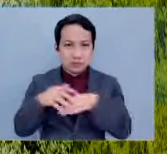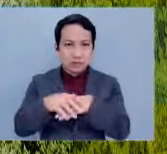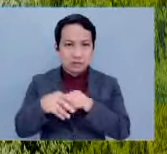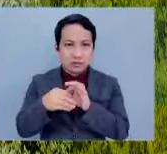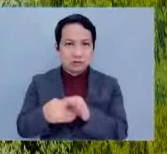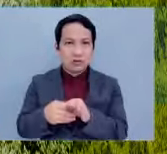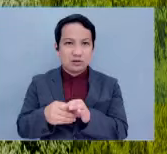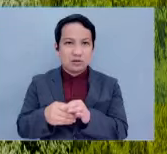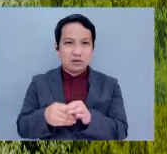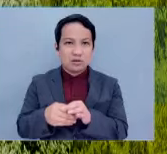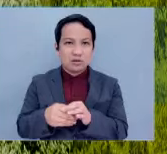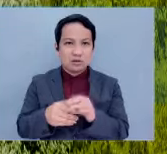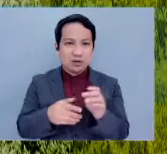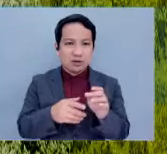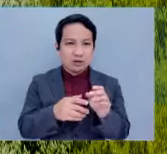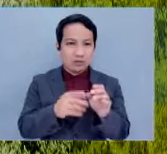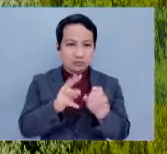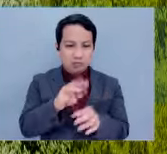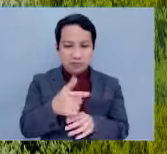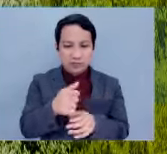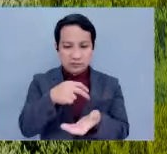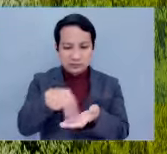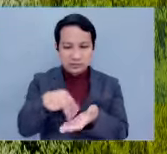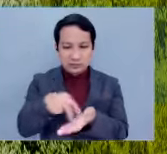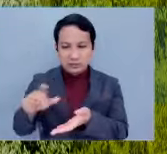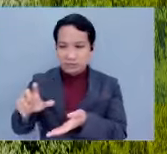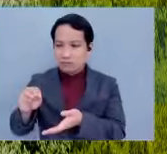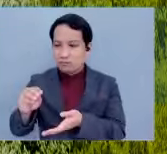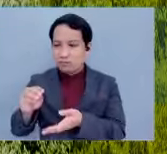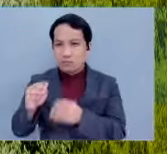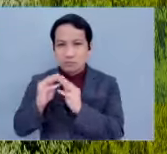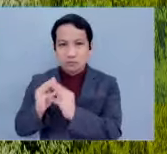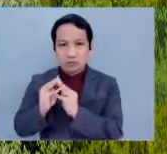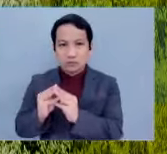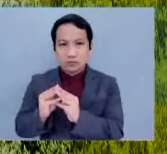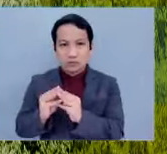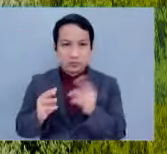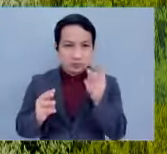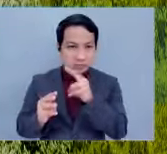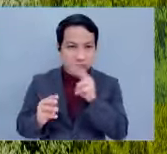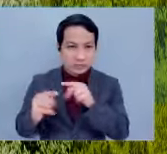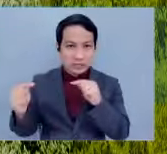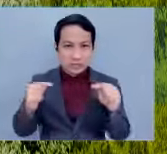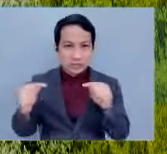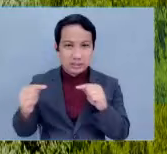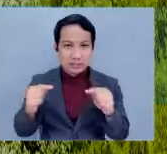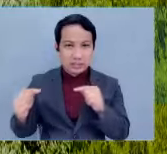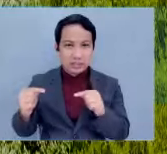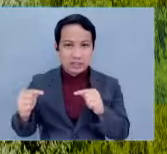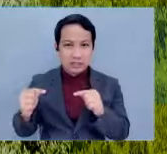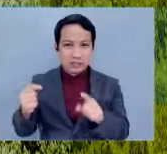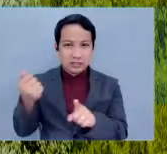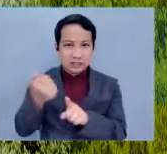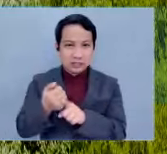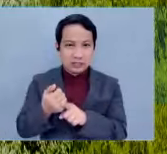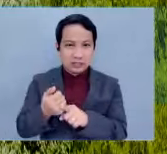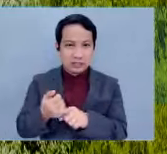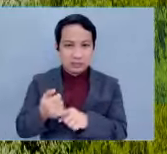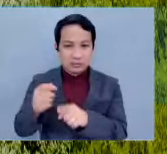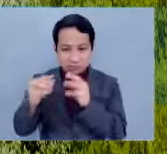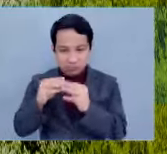Moro-Moro o dun sa noon kasi may labanan noon ng Muslim at saka yung mga Bisaya. Dahil nire-raid ng mga Moros